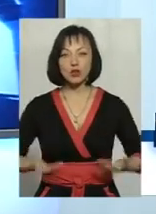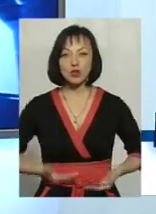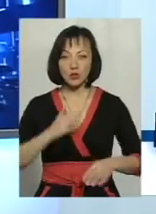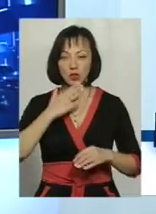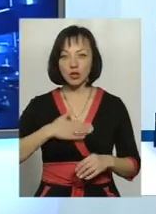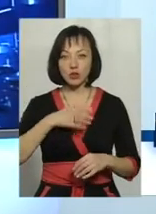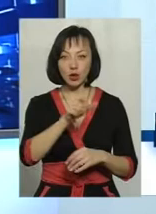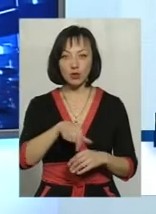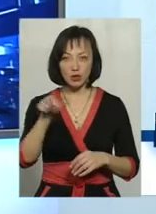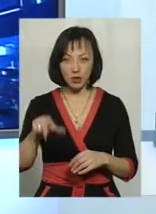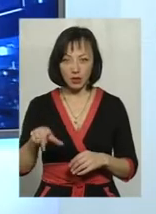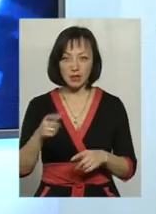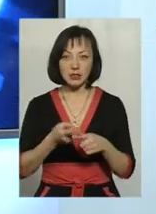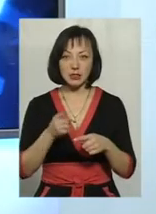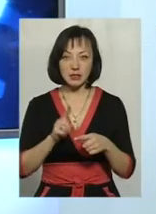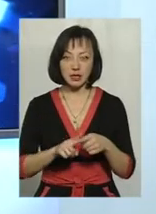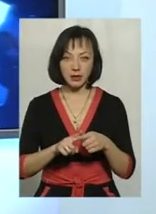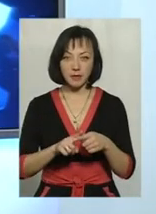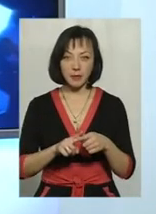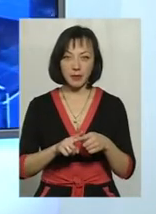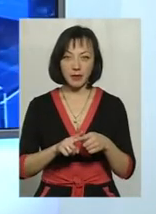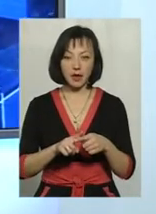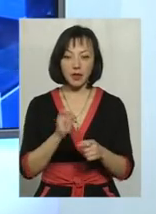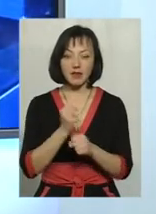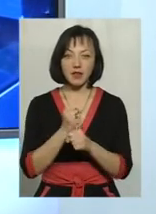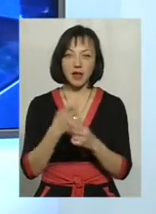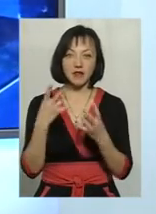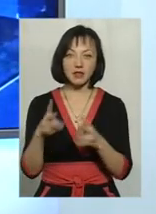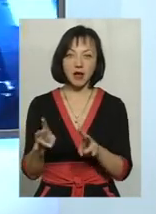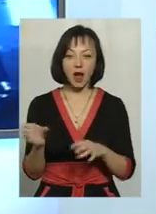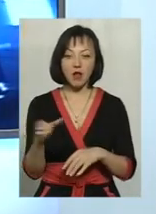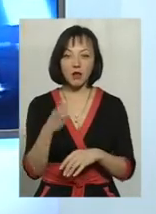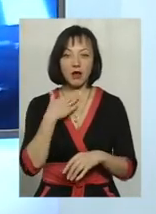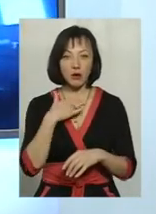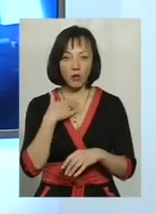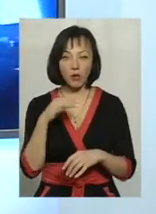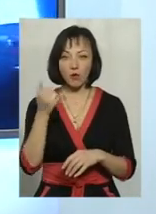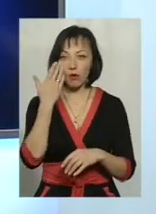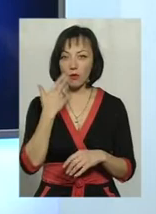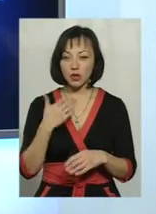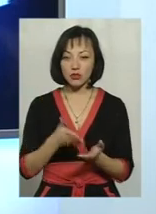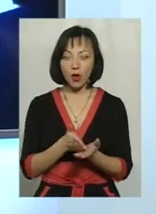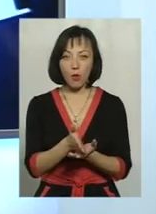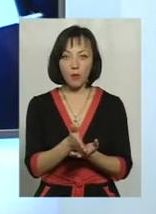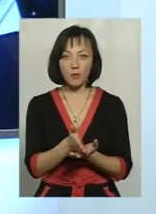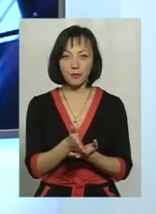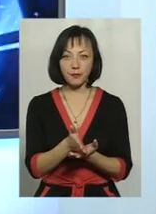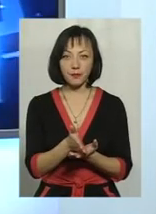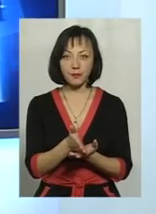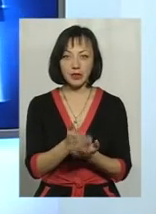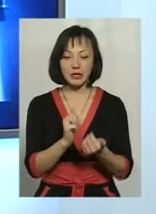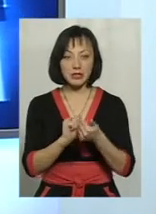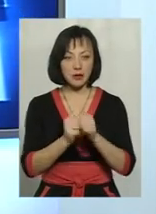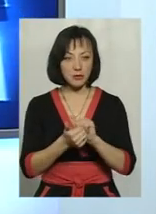наших споживачів це дійсно завдає фальсифікація алкогольних напоїв, коли шляхом